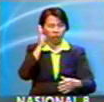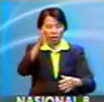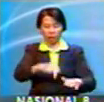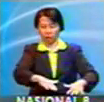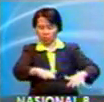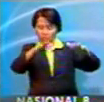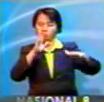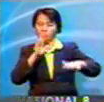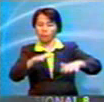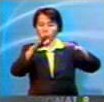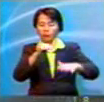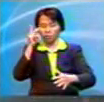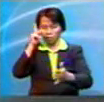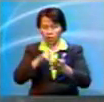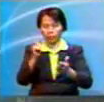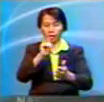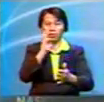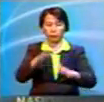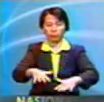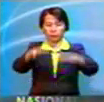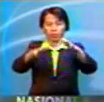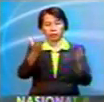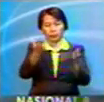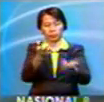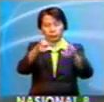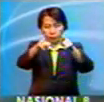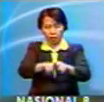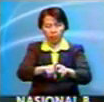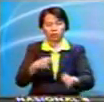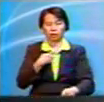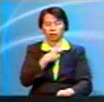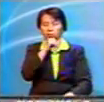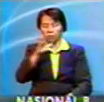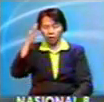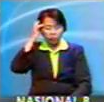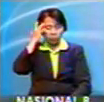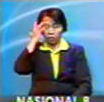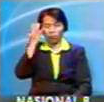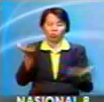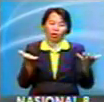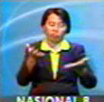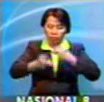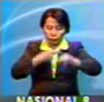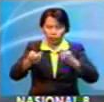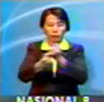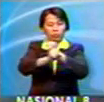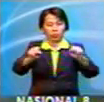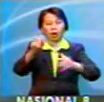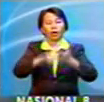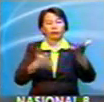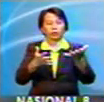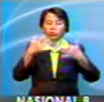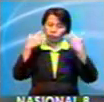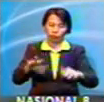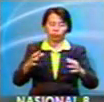telah memastikan tempat-tempat yang mana bencana alam mungkin berlaku, yang mana kita tak jangka. Bagaimana proses persiapan, apa plan B. Semua